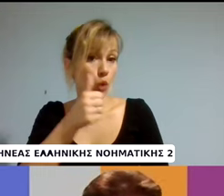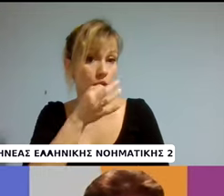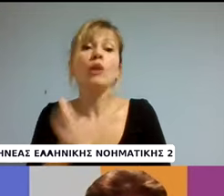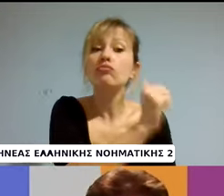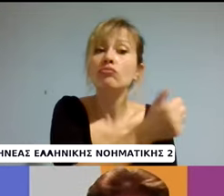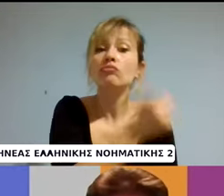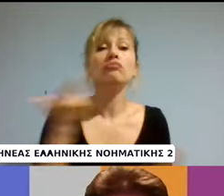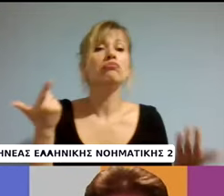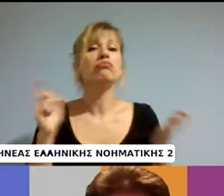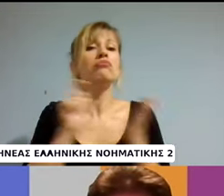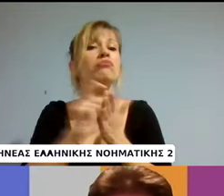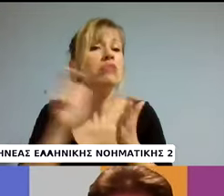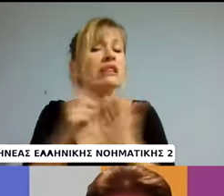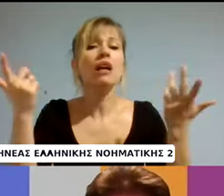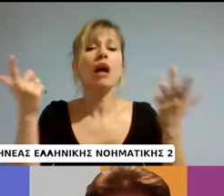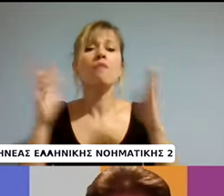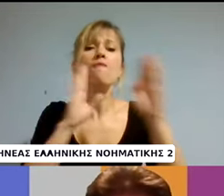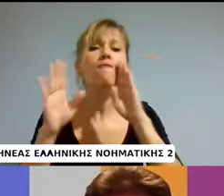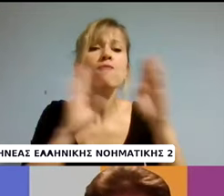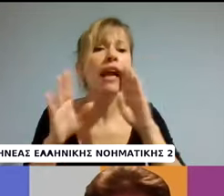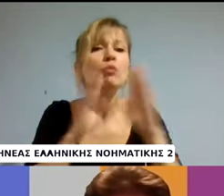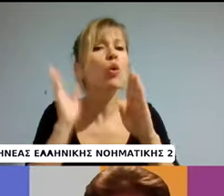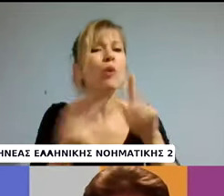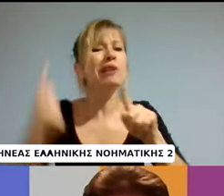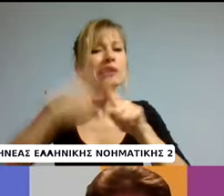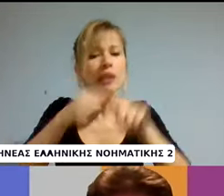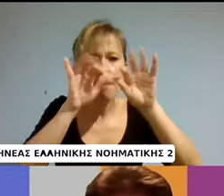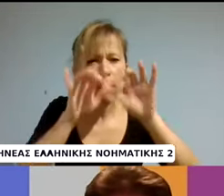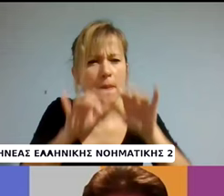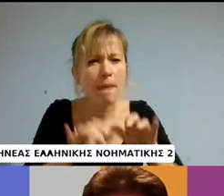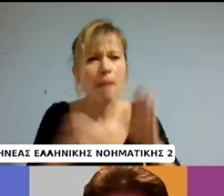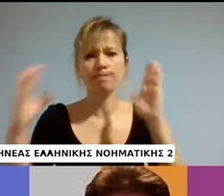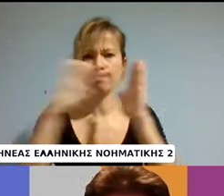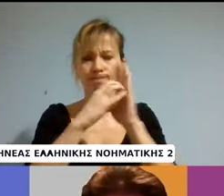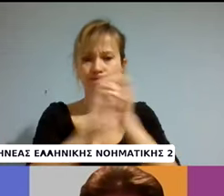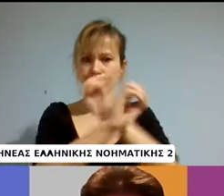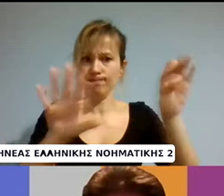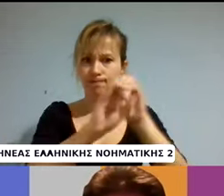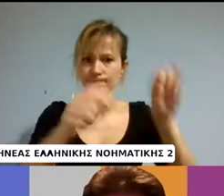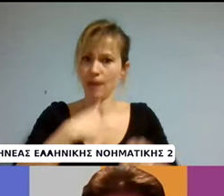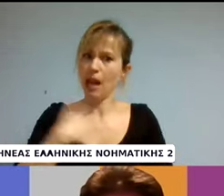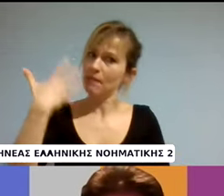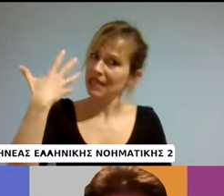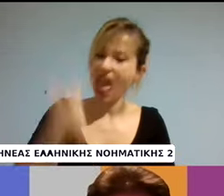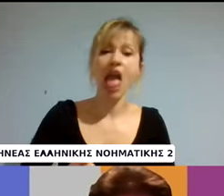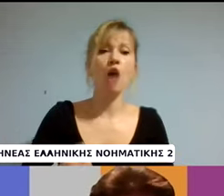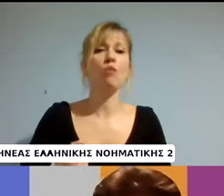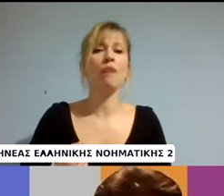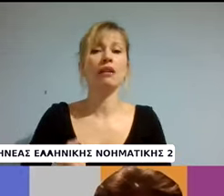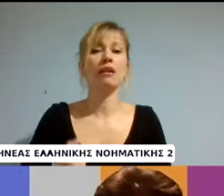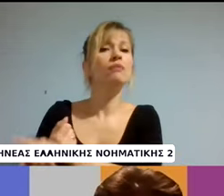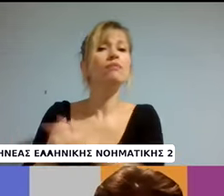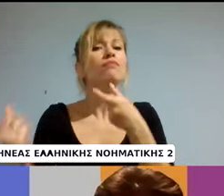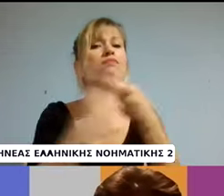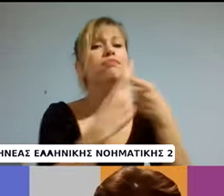σας, με όποιον τρόπο θέλετε, γράφοντας ένα κείμενο. Παρ' όλα αυτά, επειδή εμείς έχουμε το attendance list και τα emails, μπορούμε